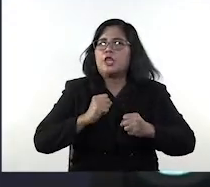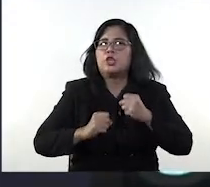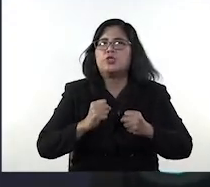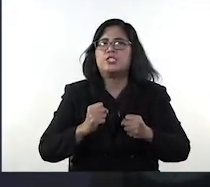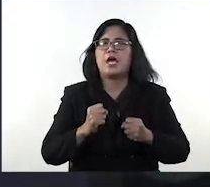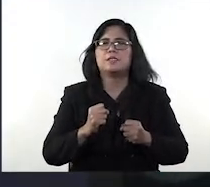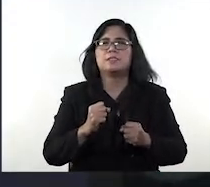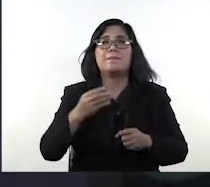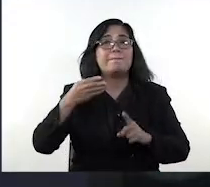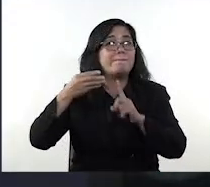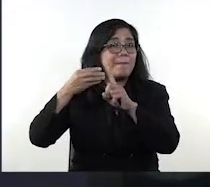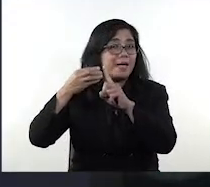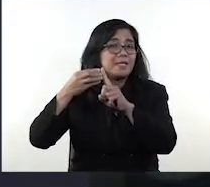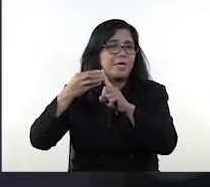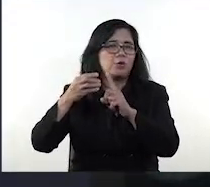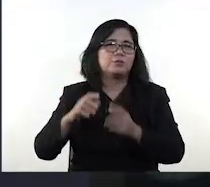Hai saya percaya